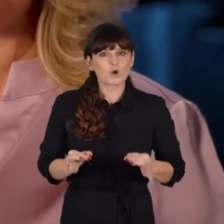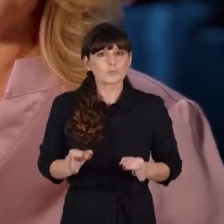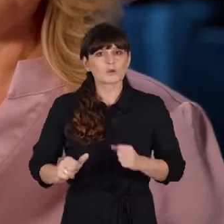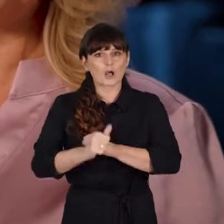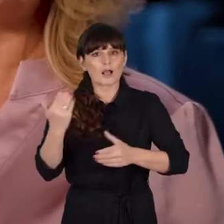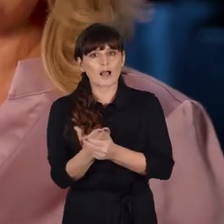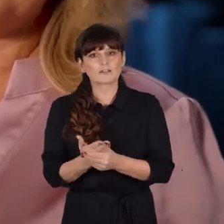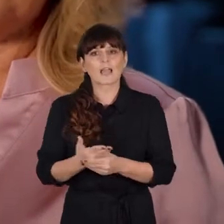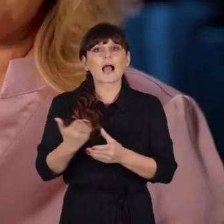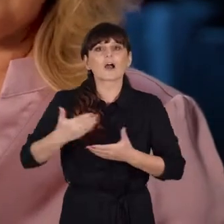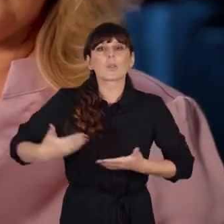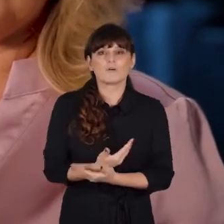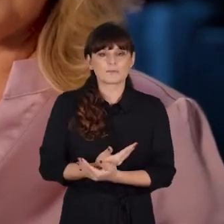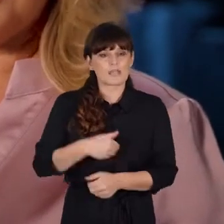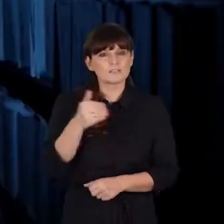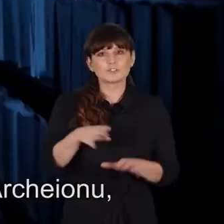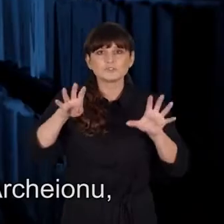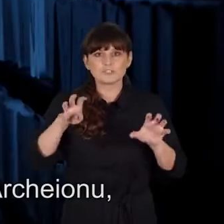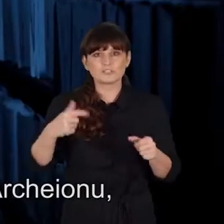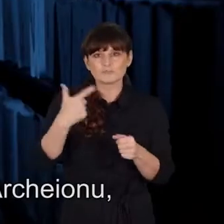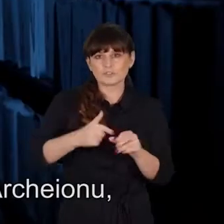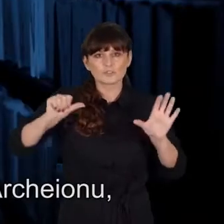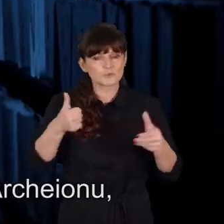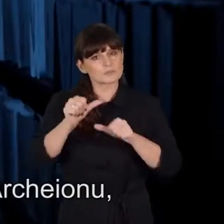Wojskowe, obecnie Archiwum Akt Nowych. W